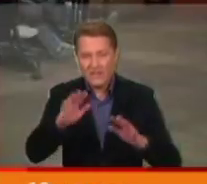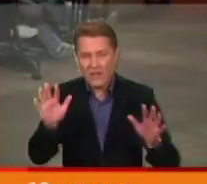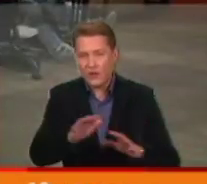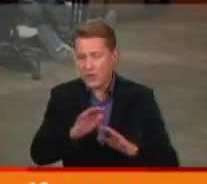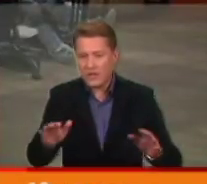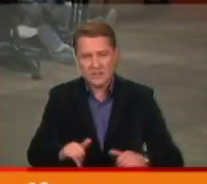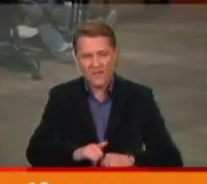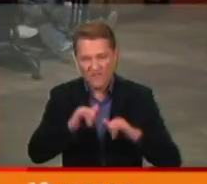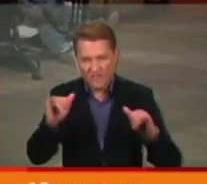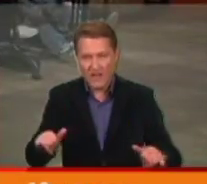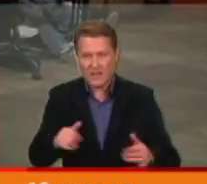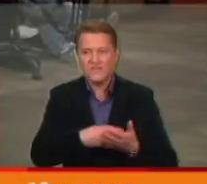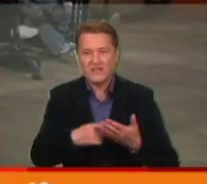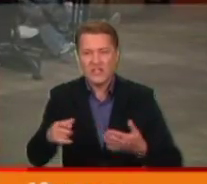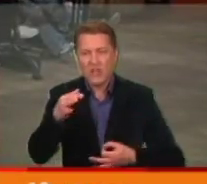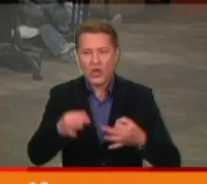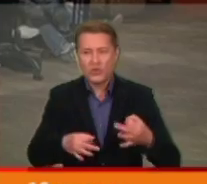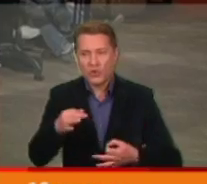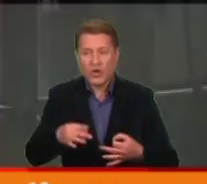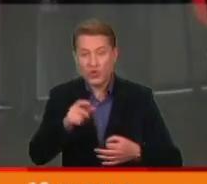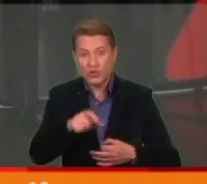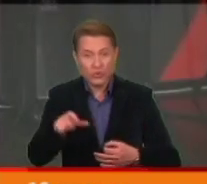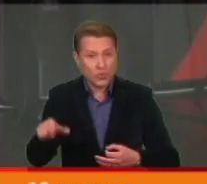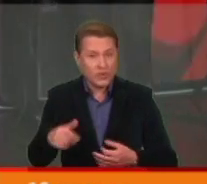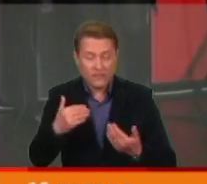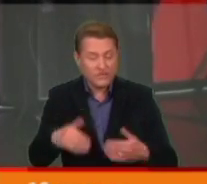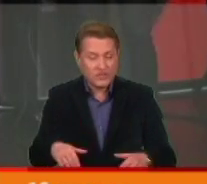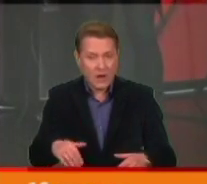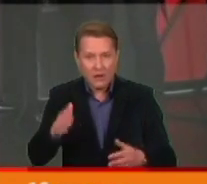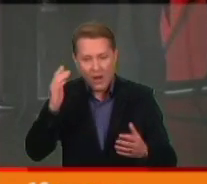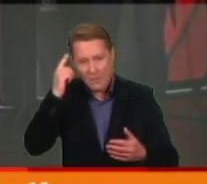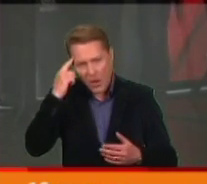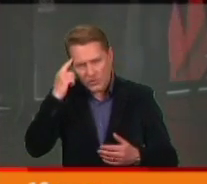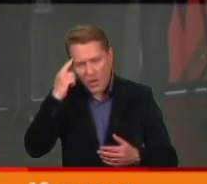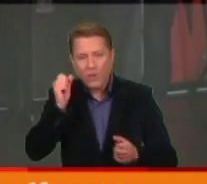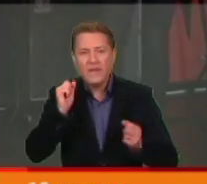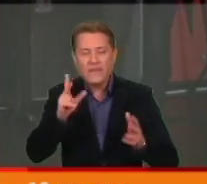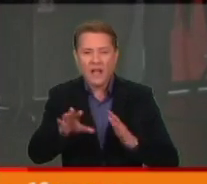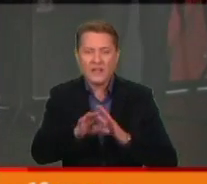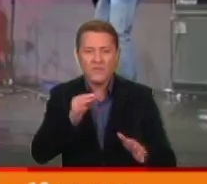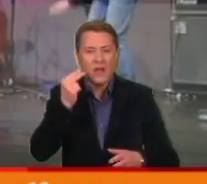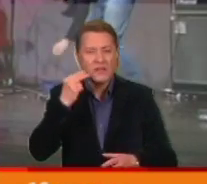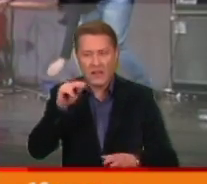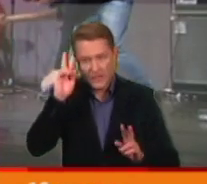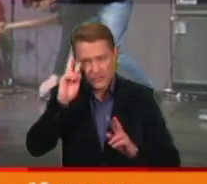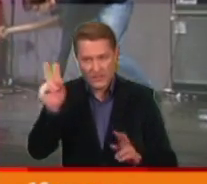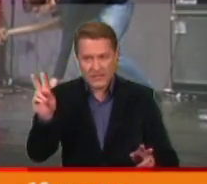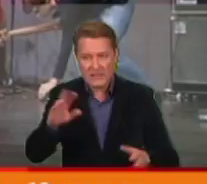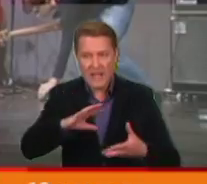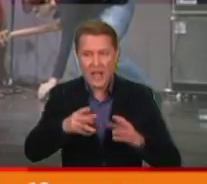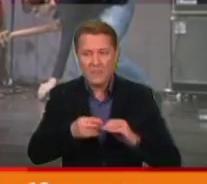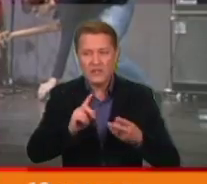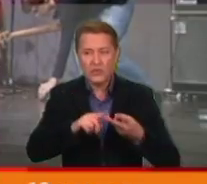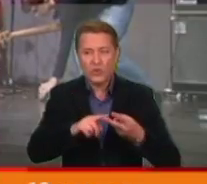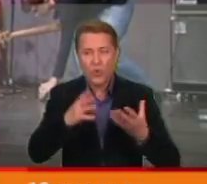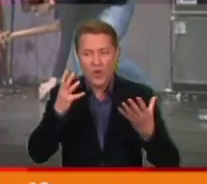виріс, відзначає й журі. Судді вже хапаються за голову, бо як вибирати що найліпших, не знають. На підсумок другого дня